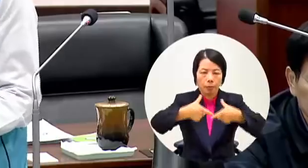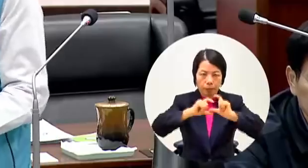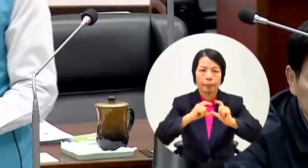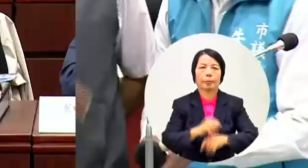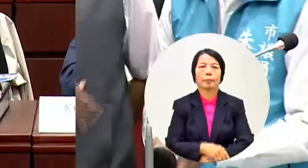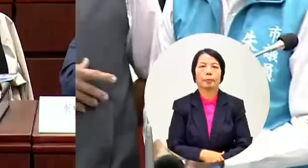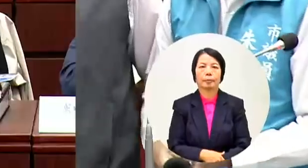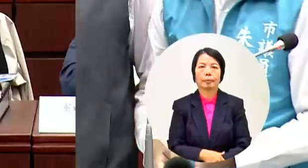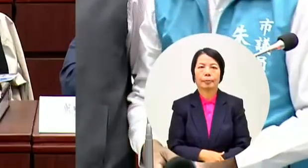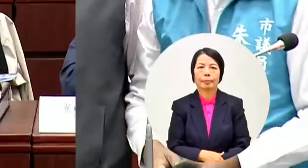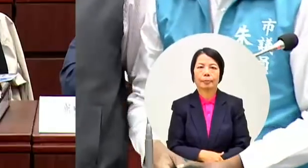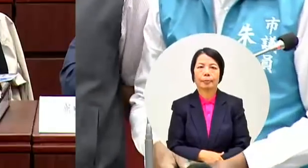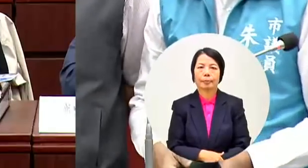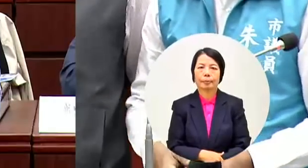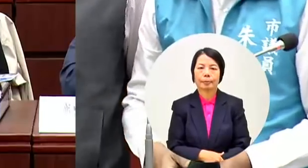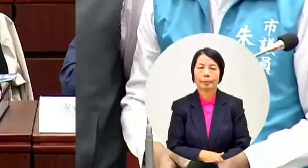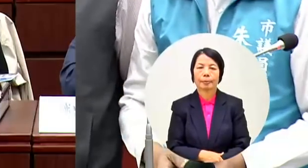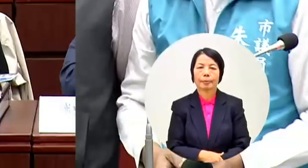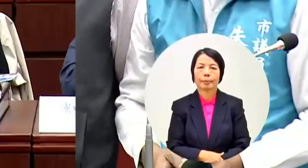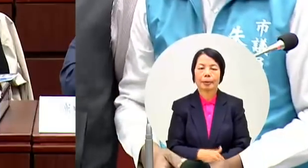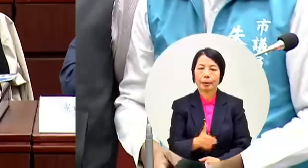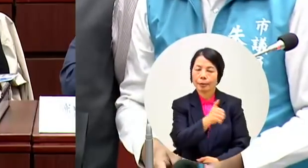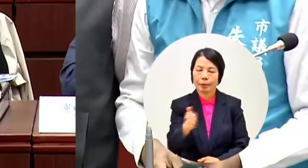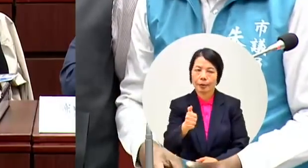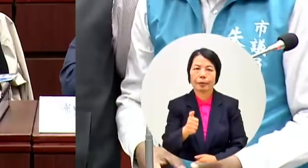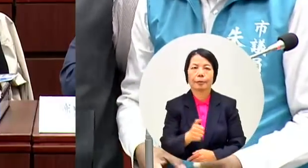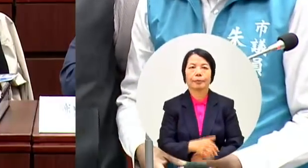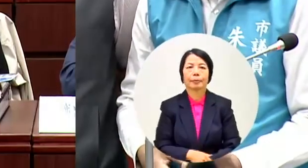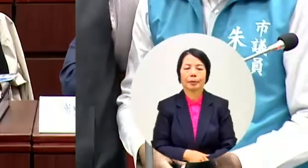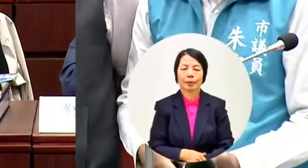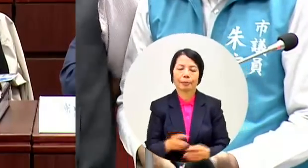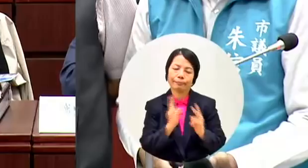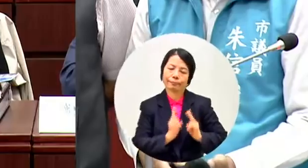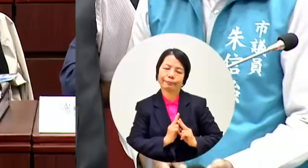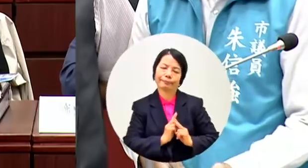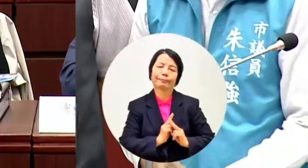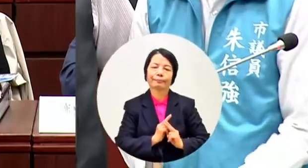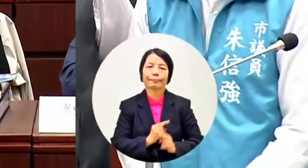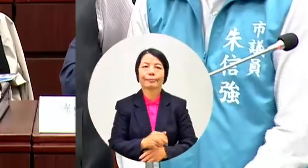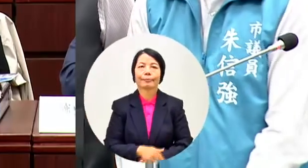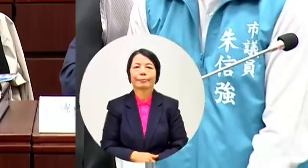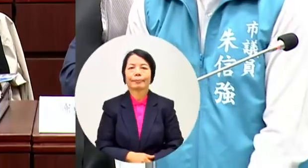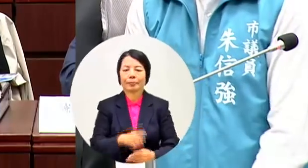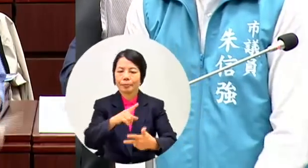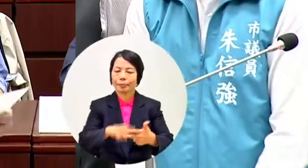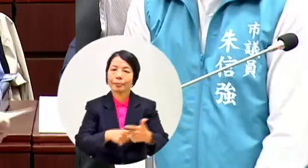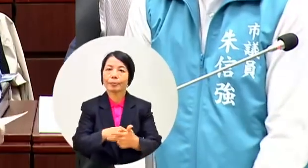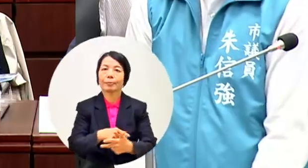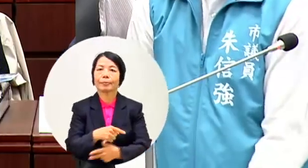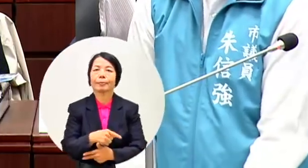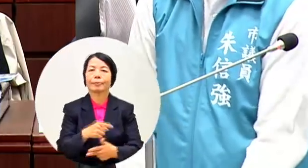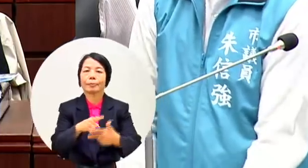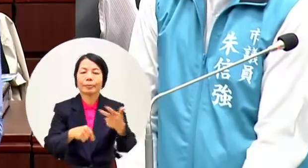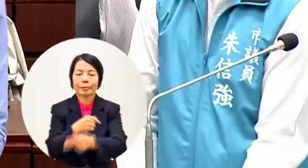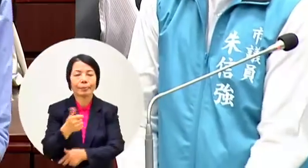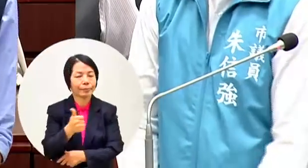谢谢朱信强议员，很感动。朱信强议员关心农民收入的问题，我们想法都